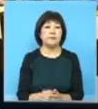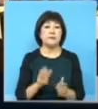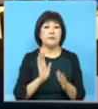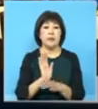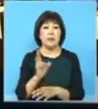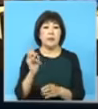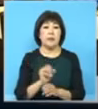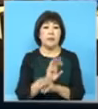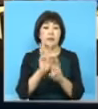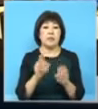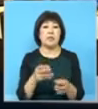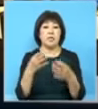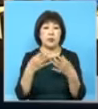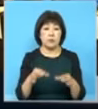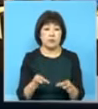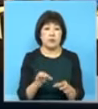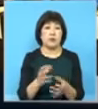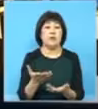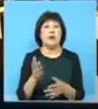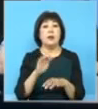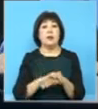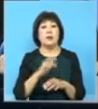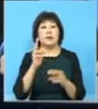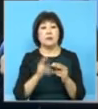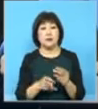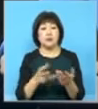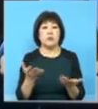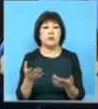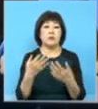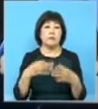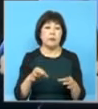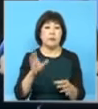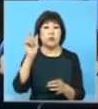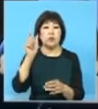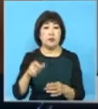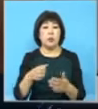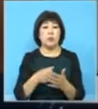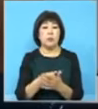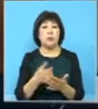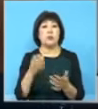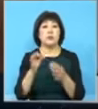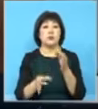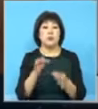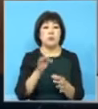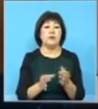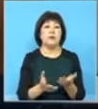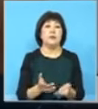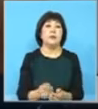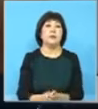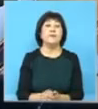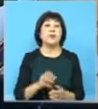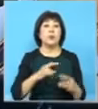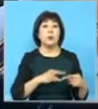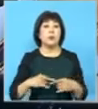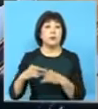направленную на обеспечение недопущения необоснованного ограничения конституционных прав и свобод человека на досудебных стадиях уголовного производства. Круглый